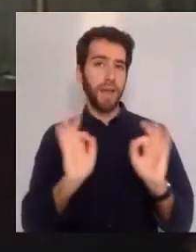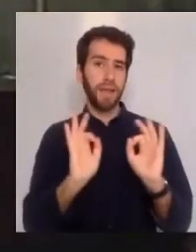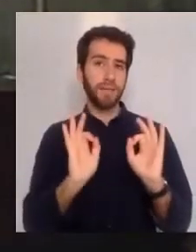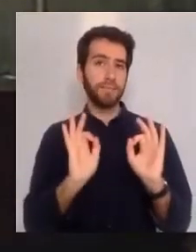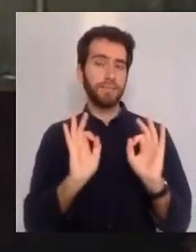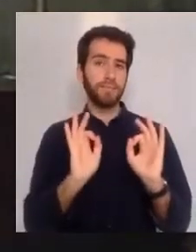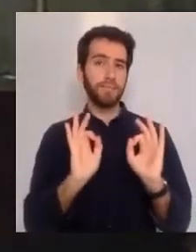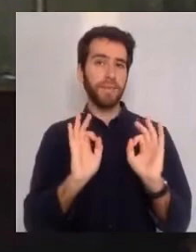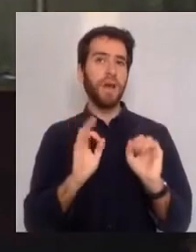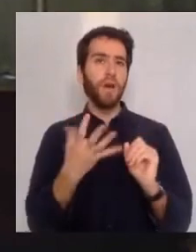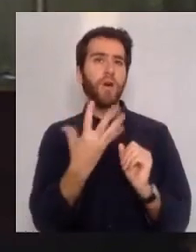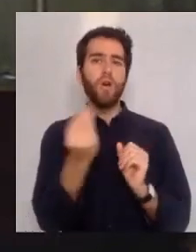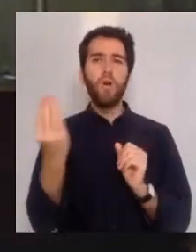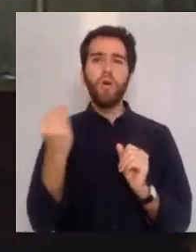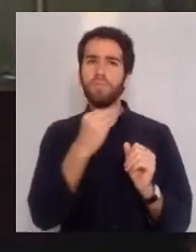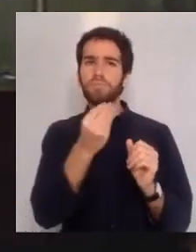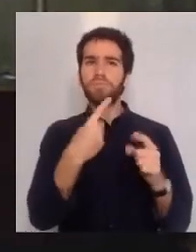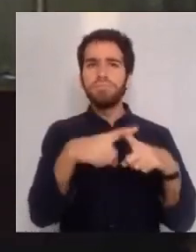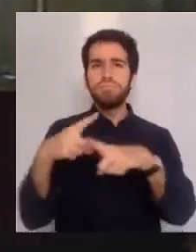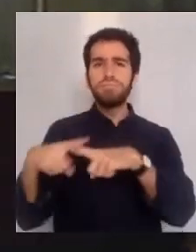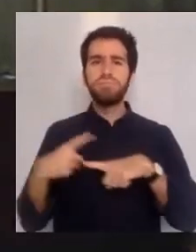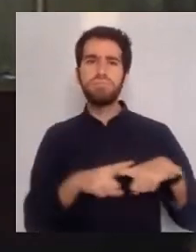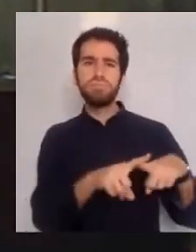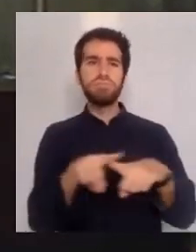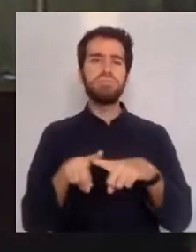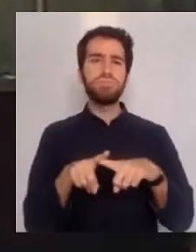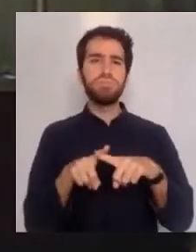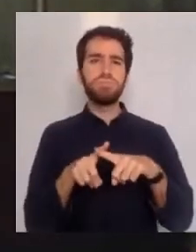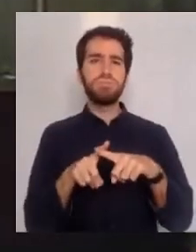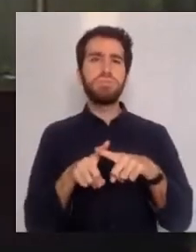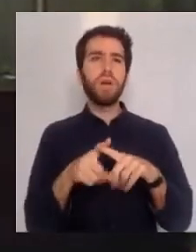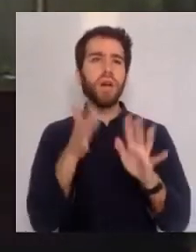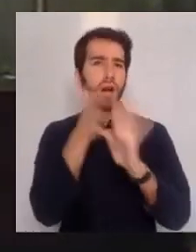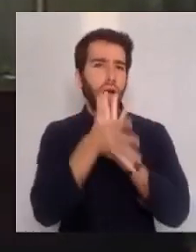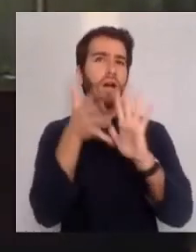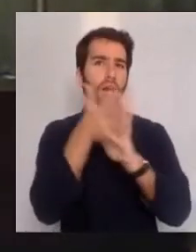a aquest esdeveniment metahistòric.